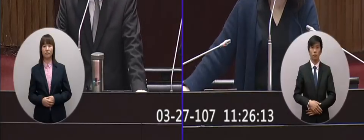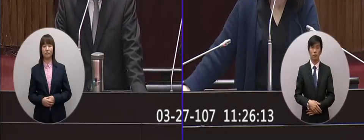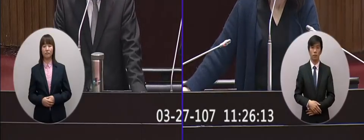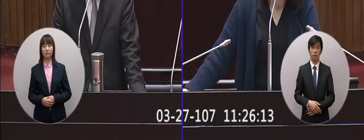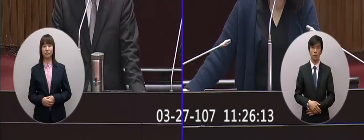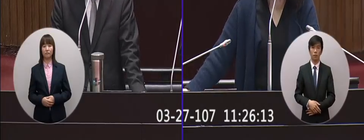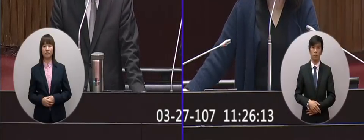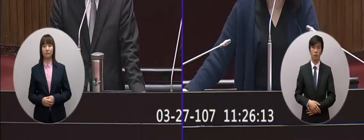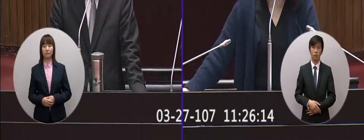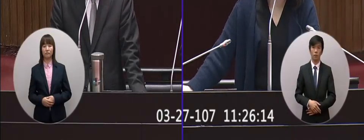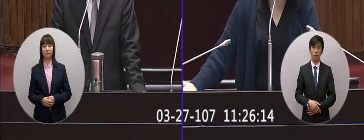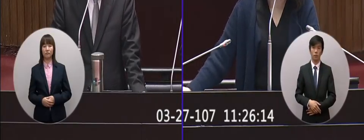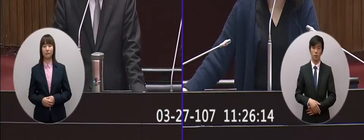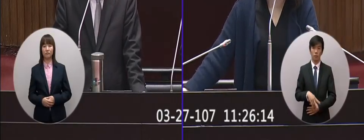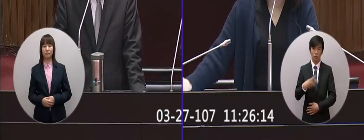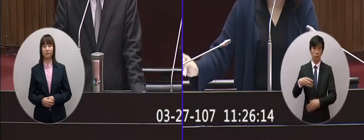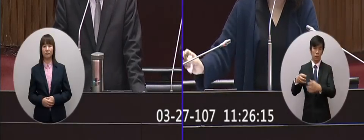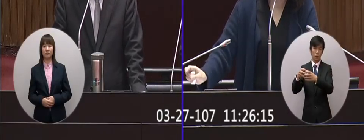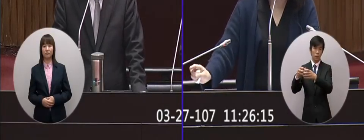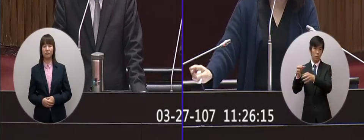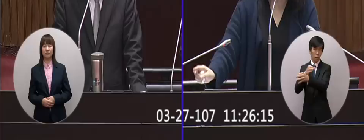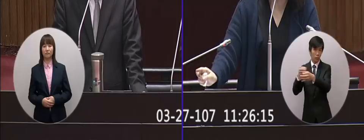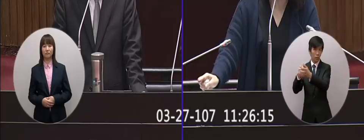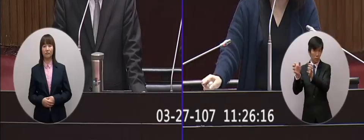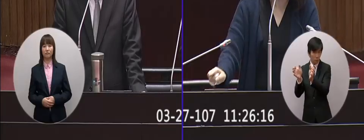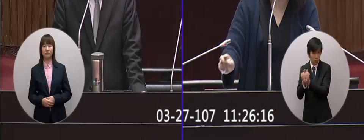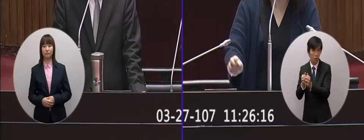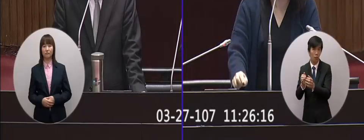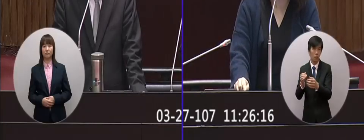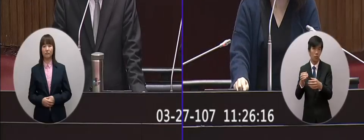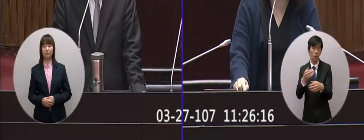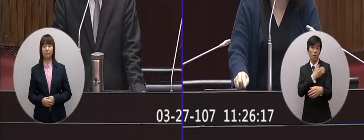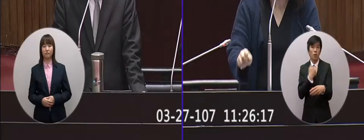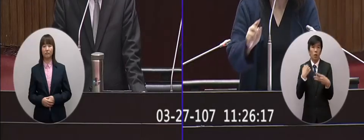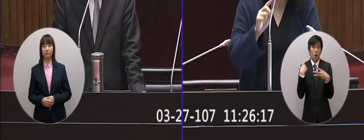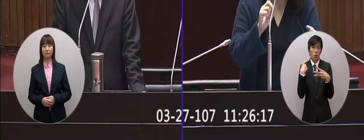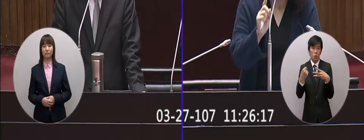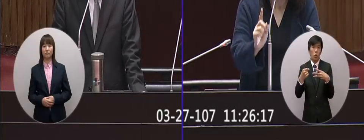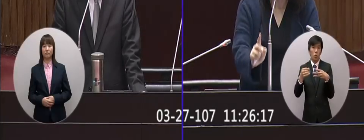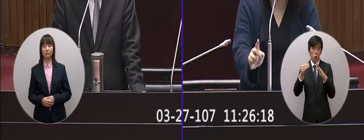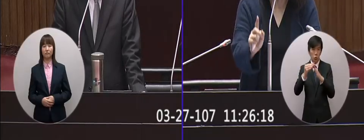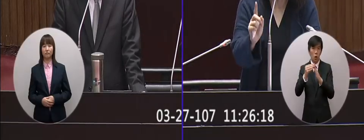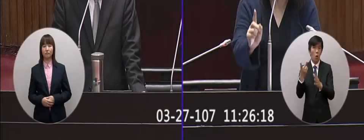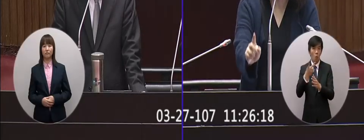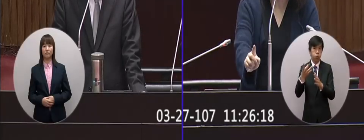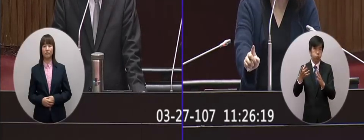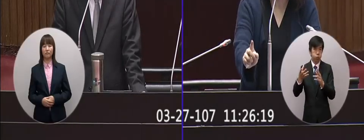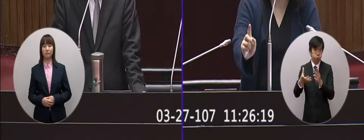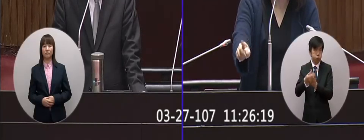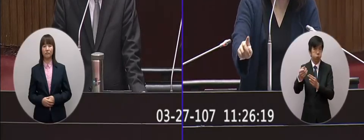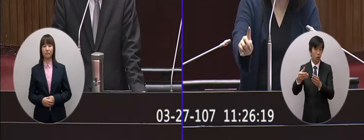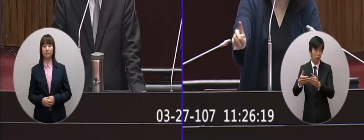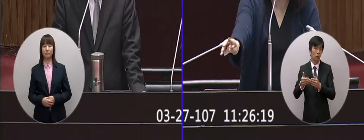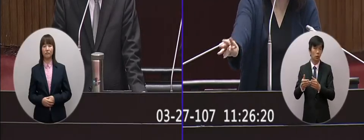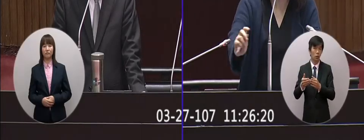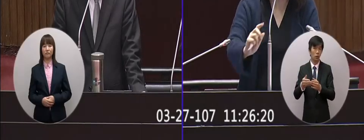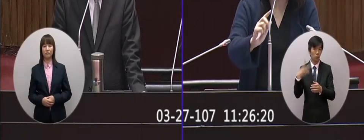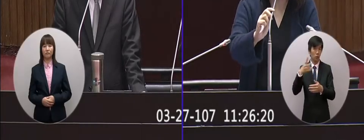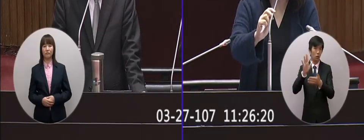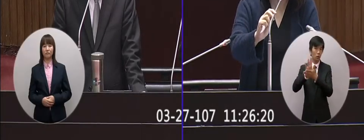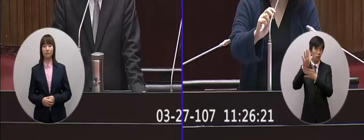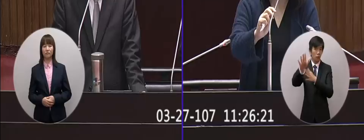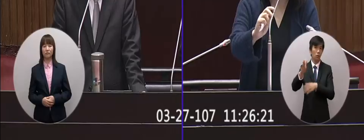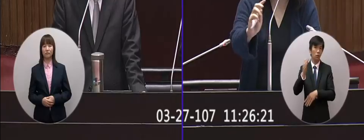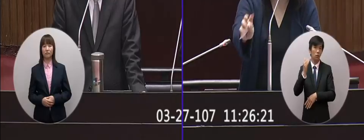时，经济部跟能源局首要合并升格，可是呢，当我们的经济部未来会在